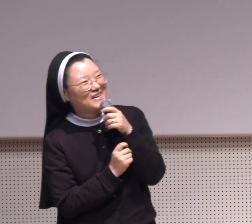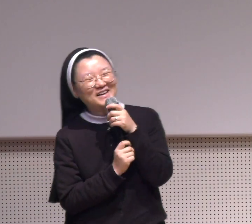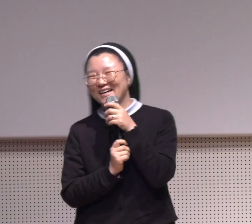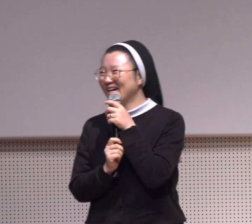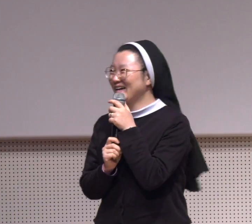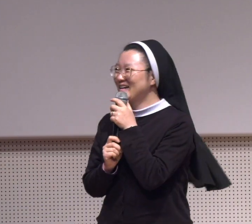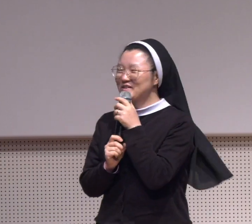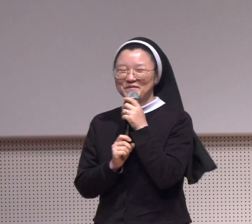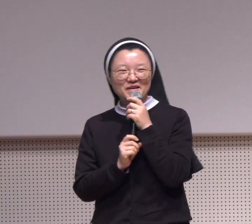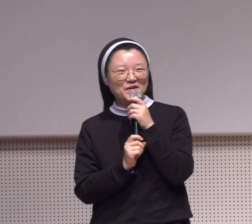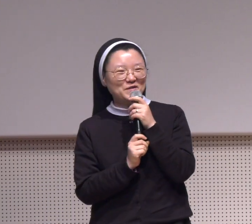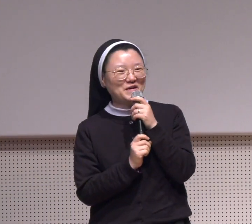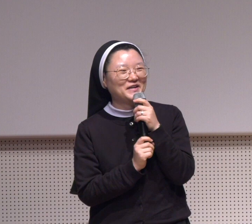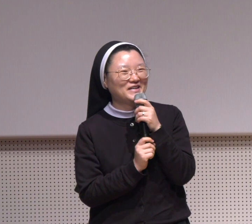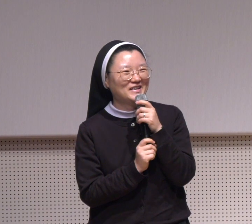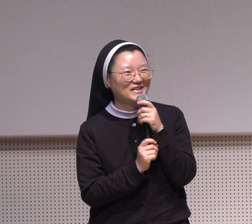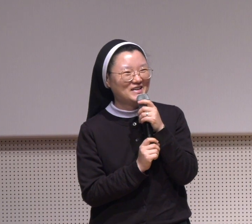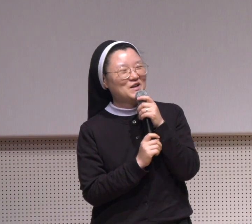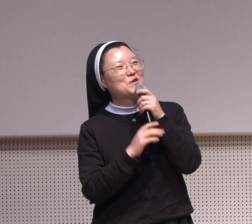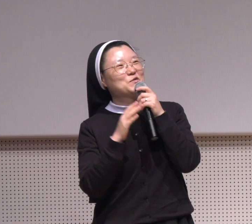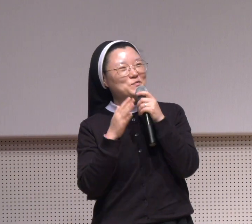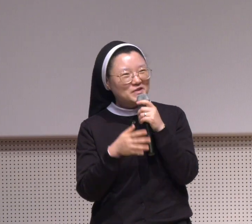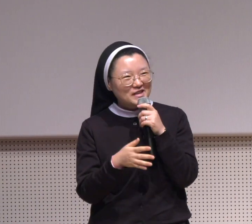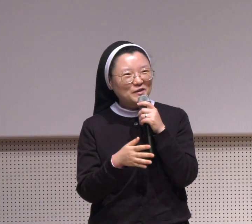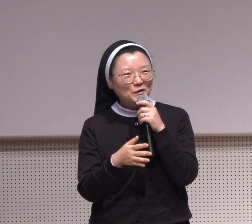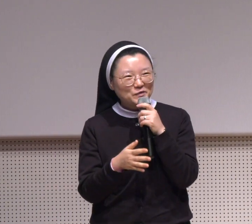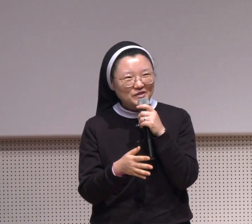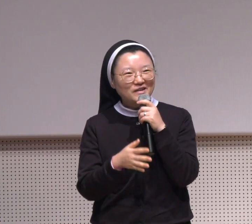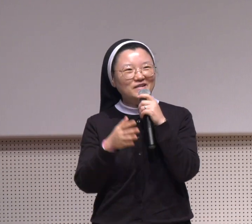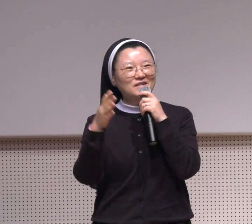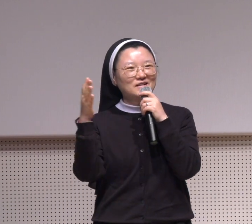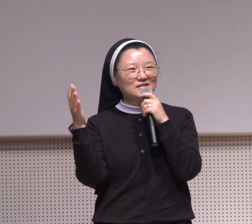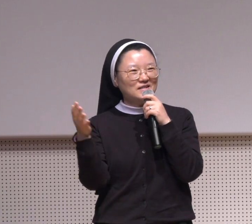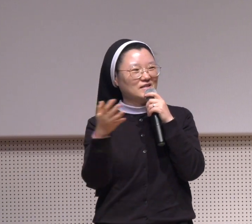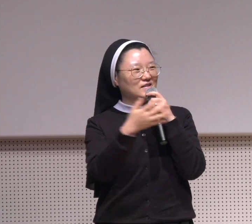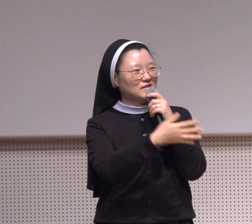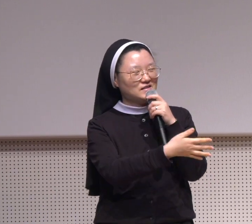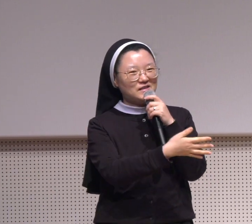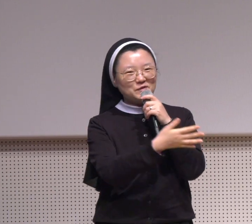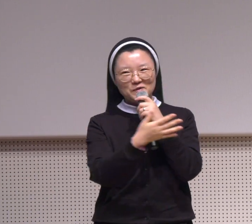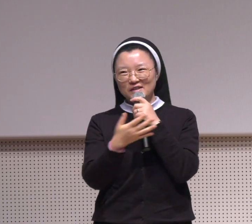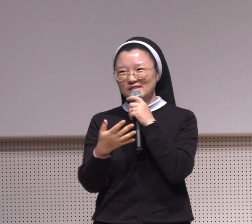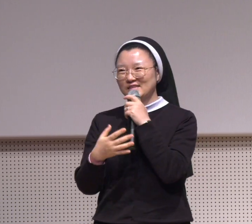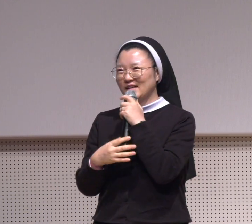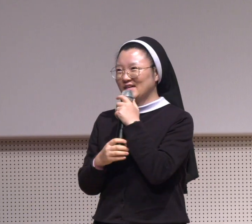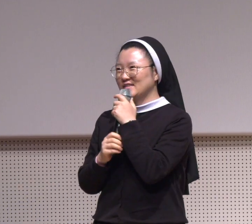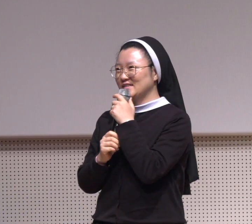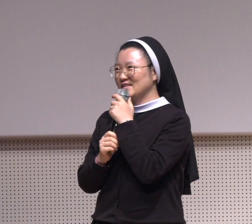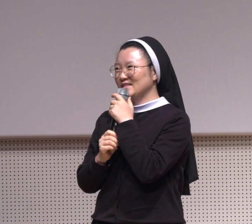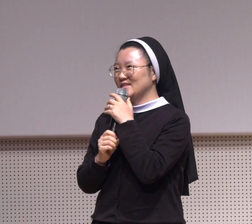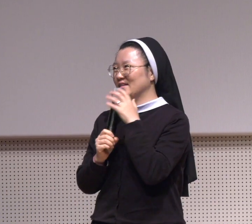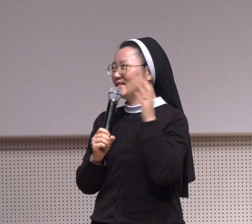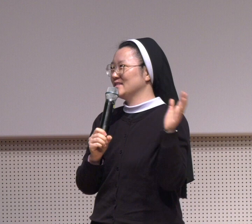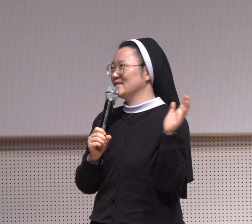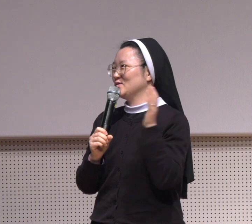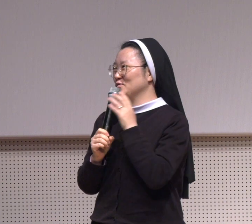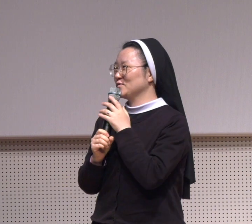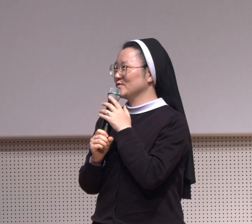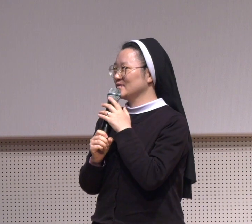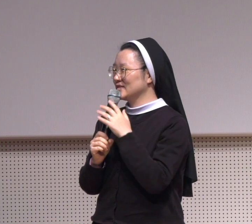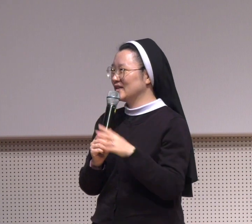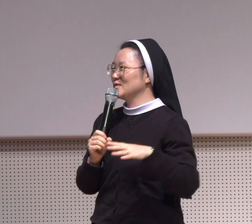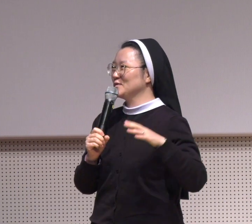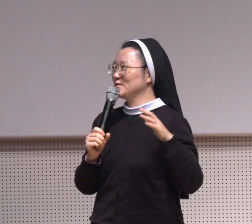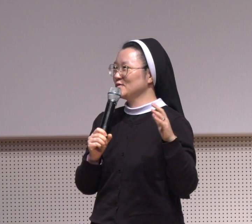저희 공영방송이거든요. 네. 네. 네. 확실하게 변해주셔야 됩니다. 네, 오봉 시절. 국민학교부터 네. 네. 신학교 가실 때까지 네, 같이